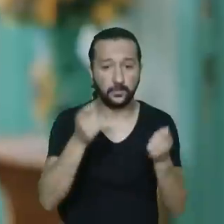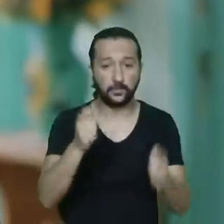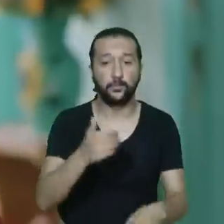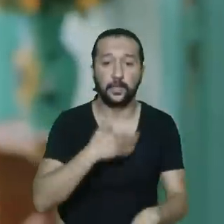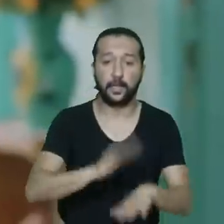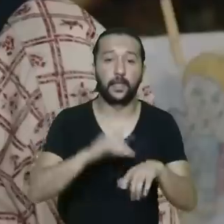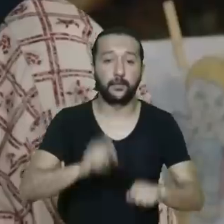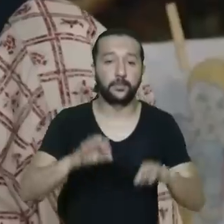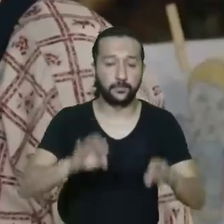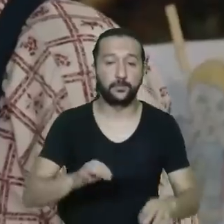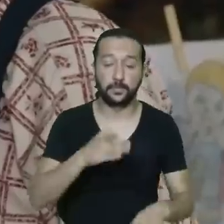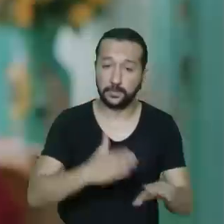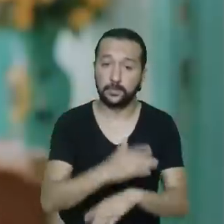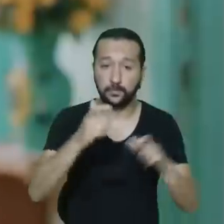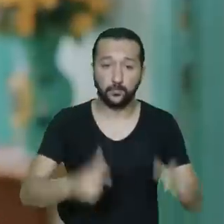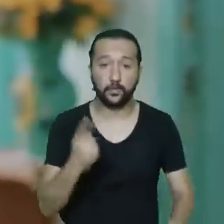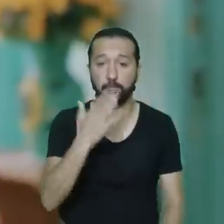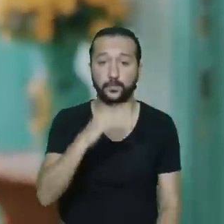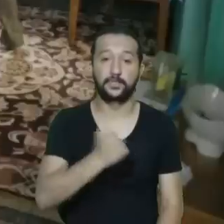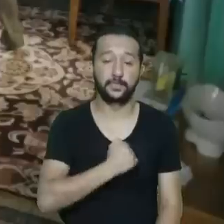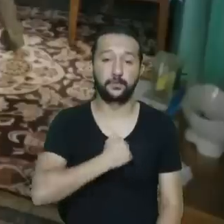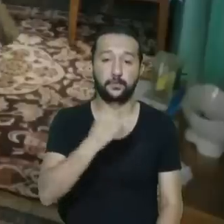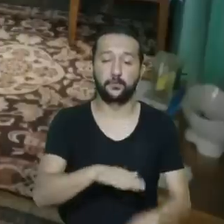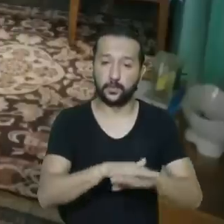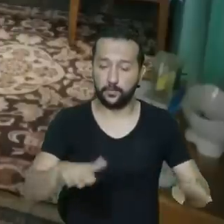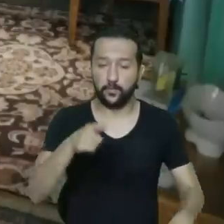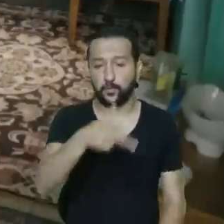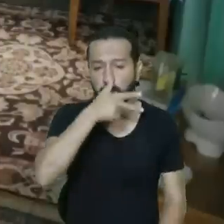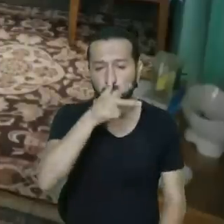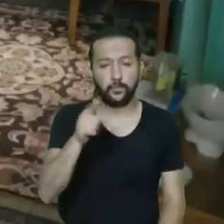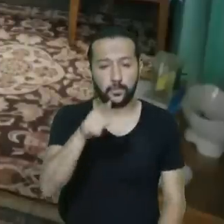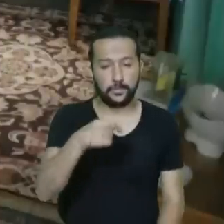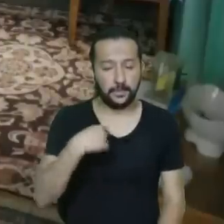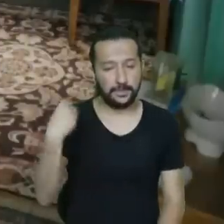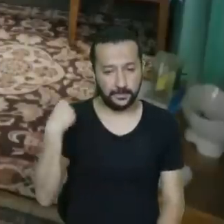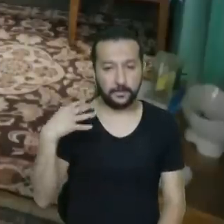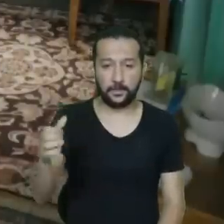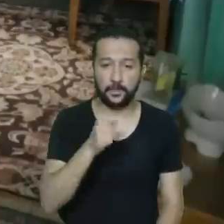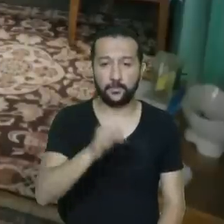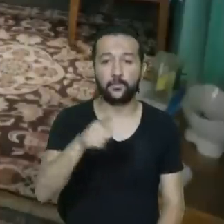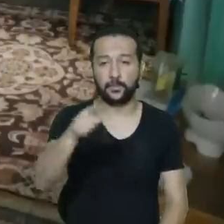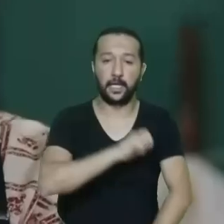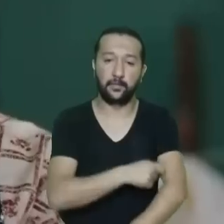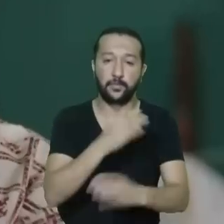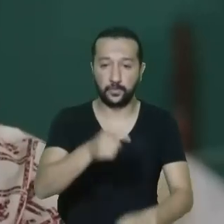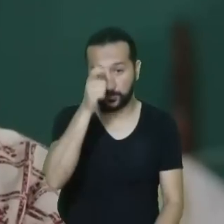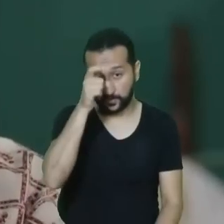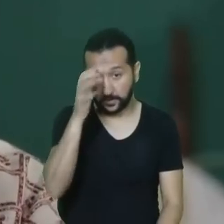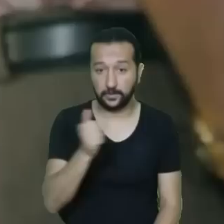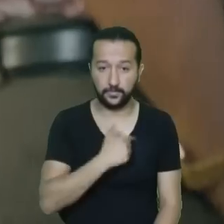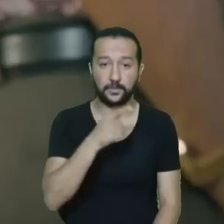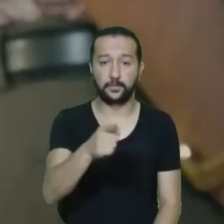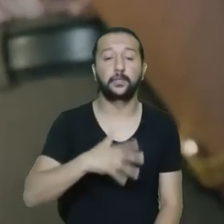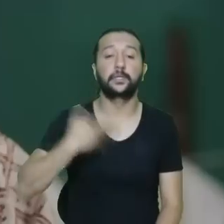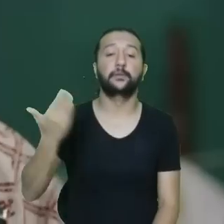yazıyordum. Ben ne yapacağım şimdi? Zaten burada da bir şey yok. Tamam oğlum üzülme. Ben sana yenisini alırım. Hem bunlar Almanca. Türkçe alacağım ben